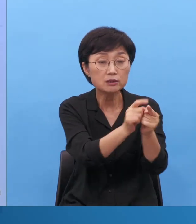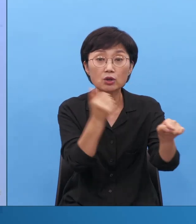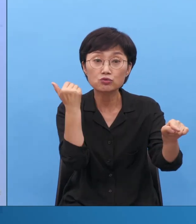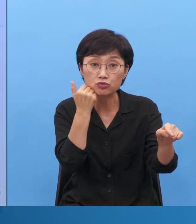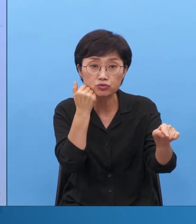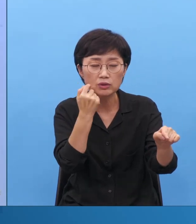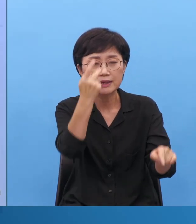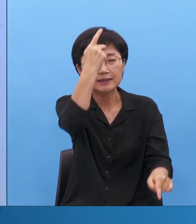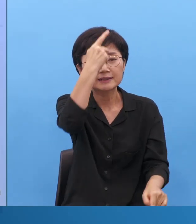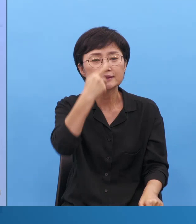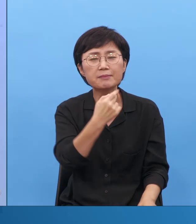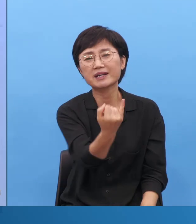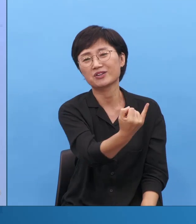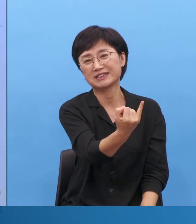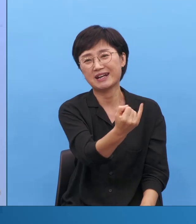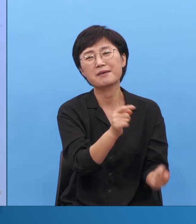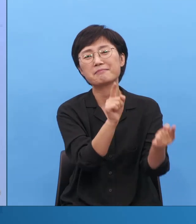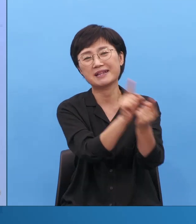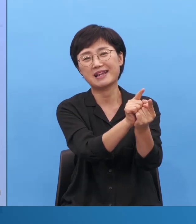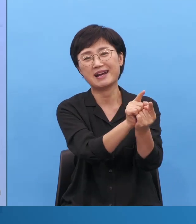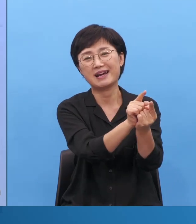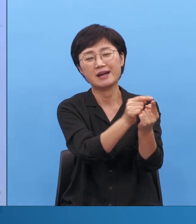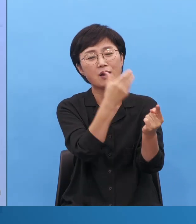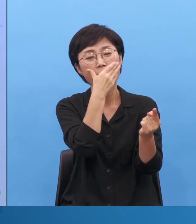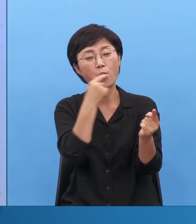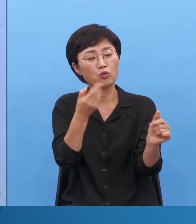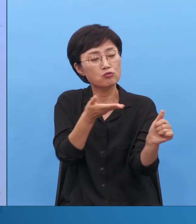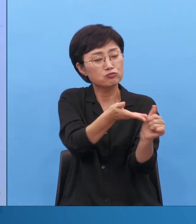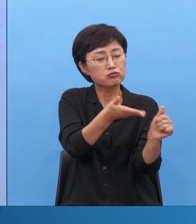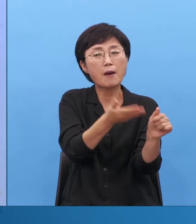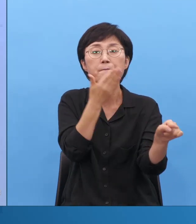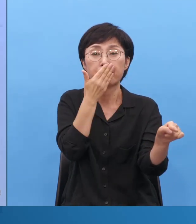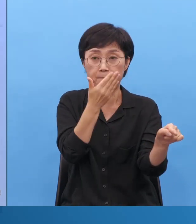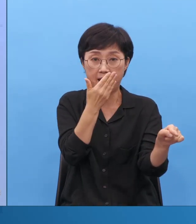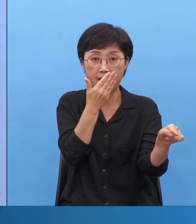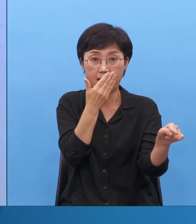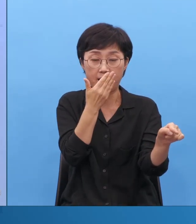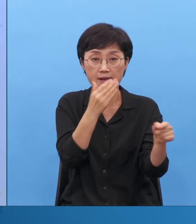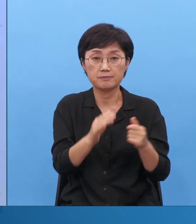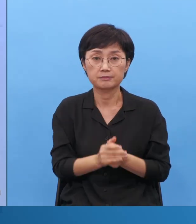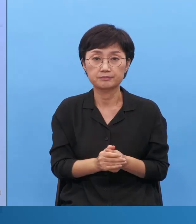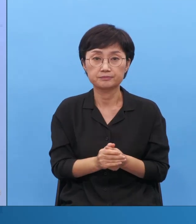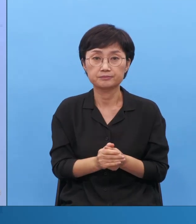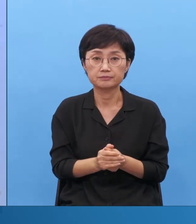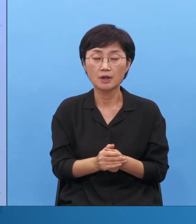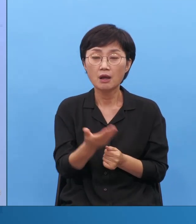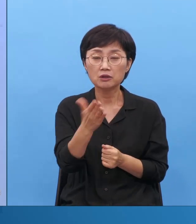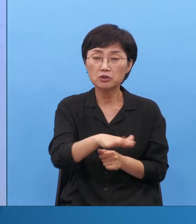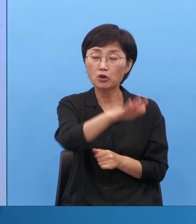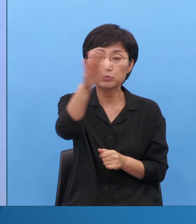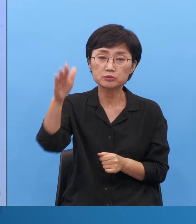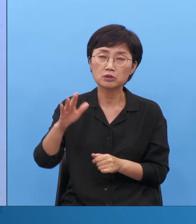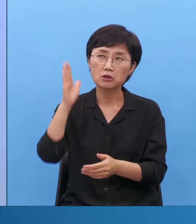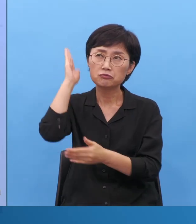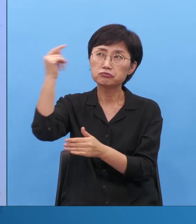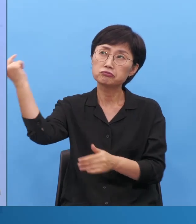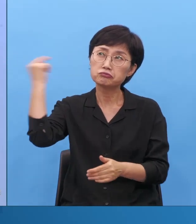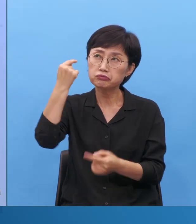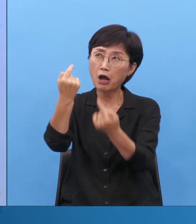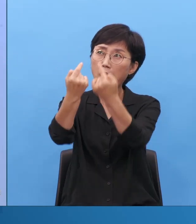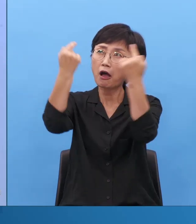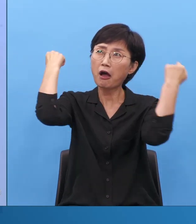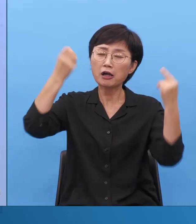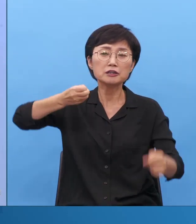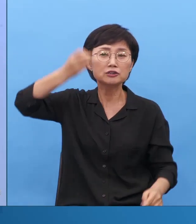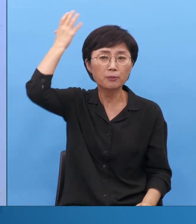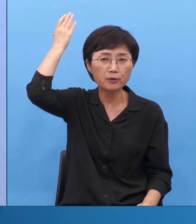거예요. scars of the religion, scars of the past, scars of 하나님 말씀이 everything. 얼마나 완벽합니까? 여러분 설교 지난주 잊어버리잖아요. But the words of God is so 말씀이 perfect. 중요한